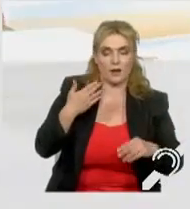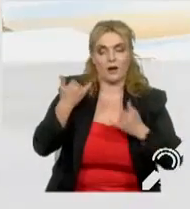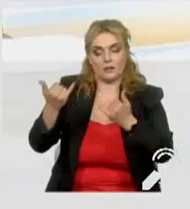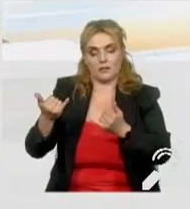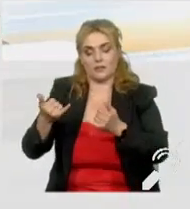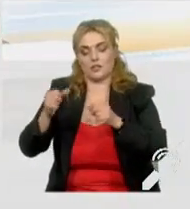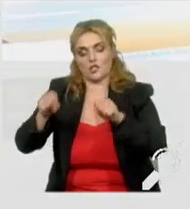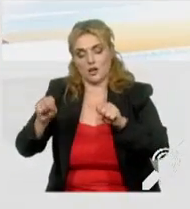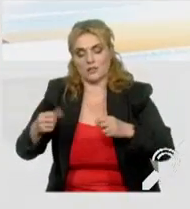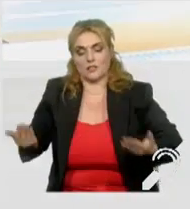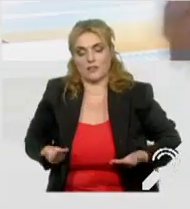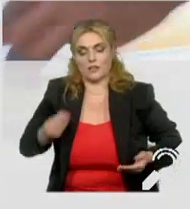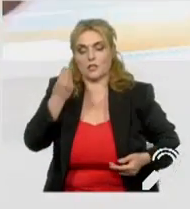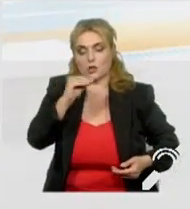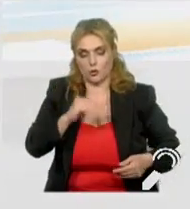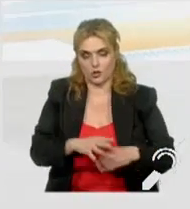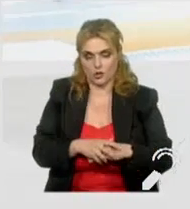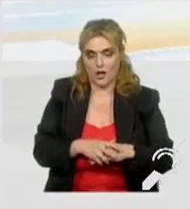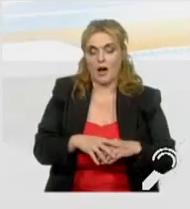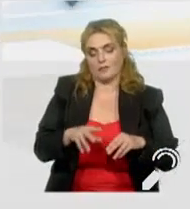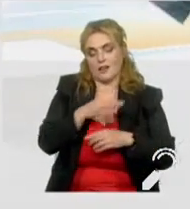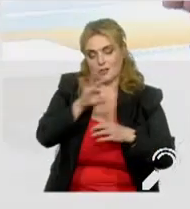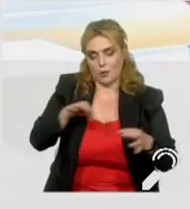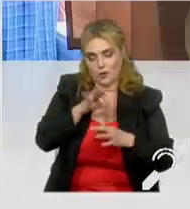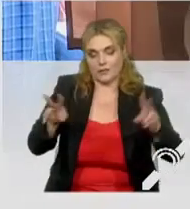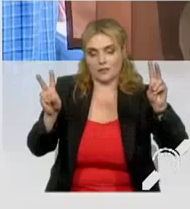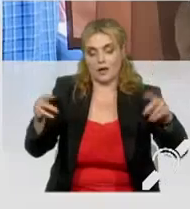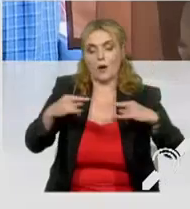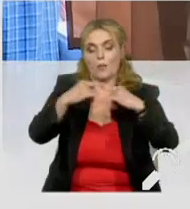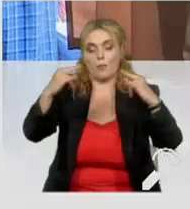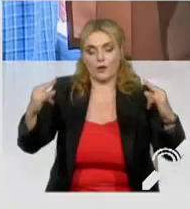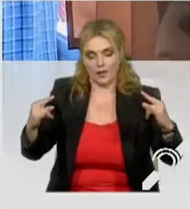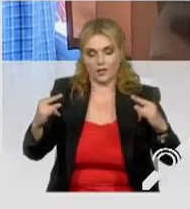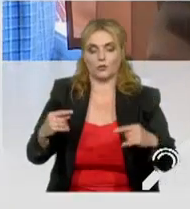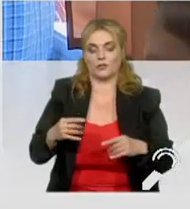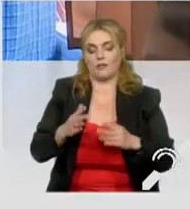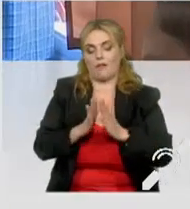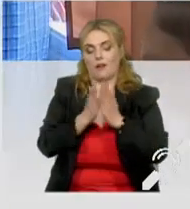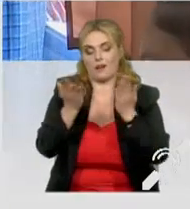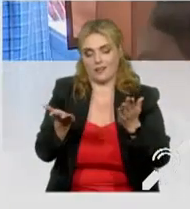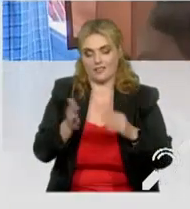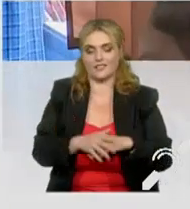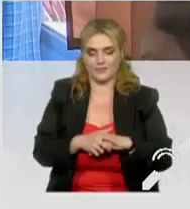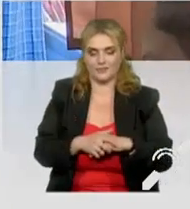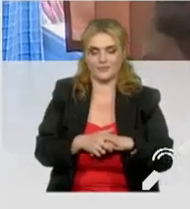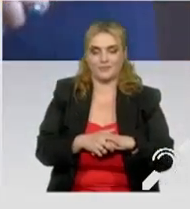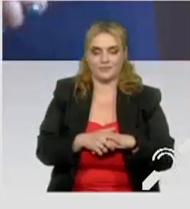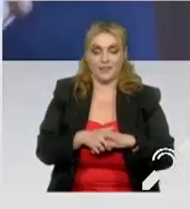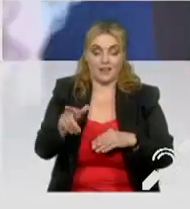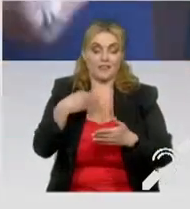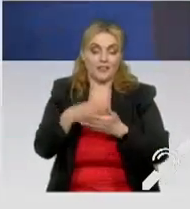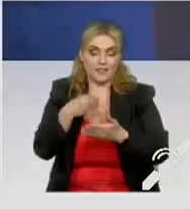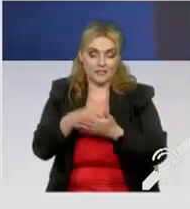bună. Proiectul Podul de Cărți TVR Iași donează o carte, schimbă un destin, se desfășoară cu sprijinul Consulatului General